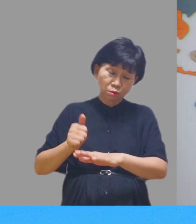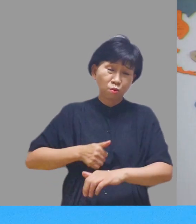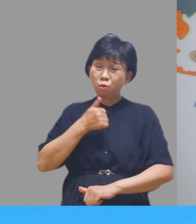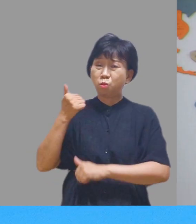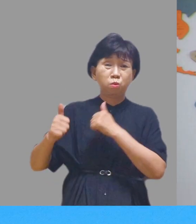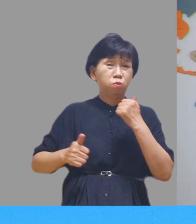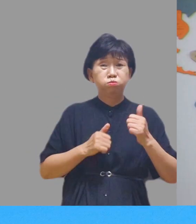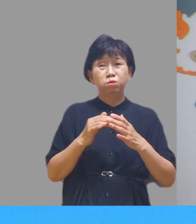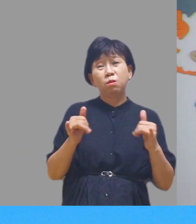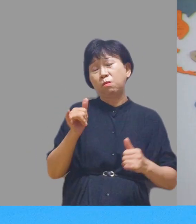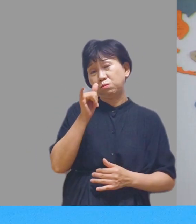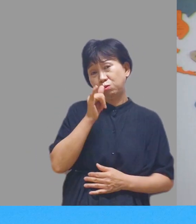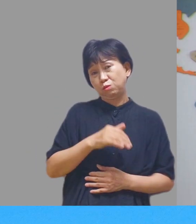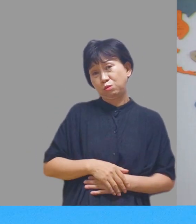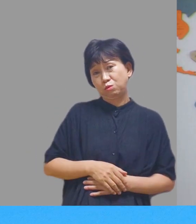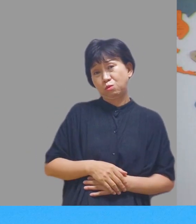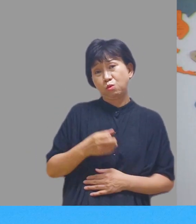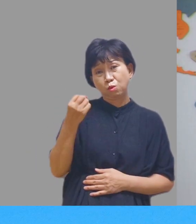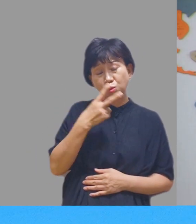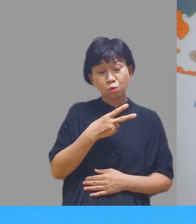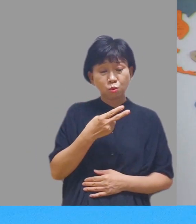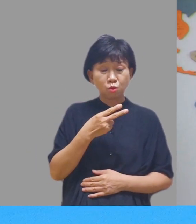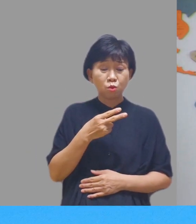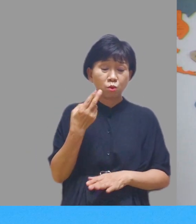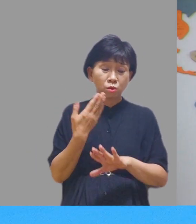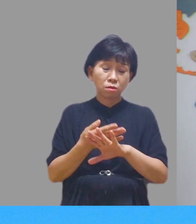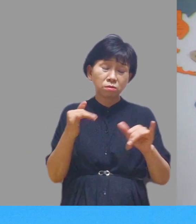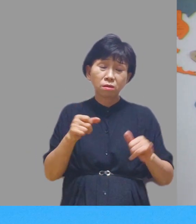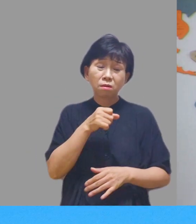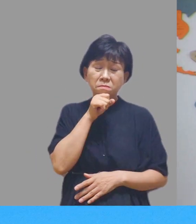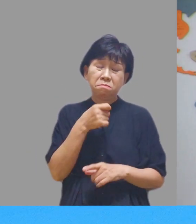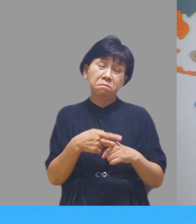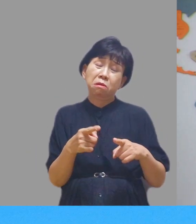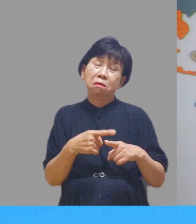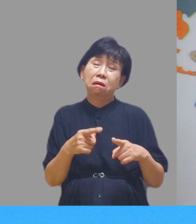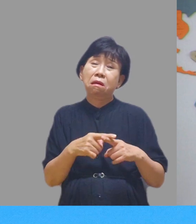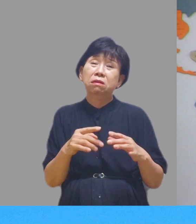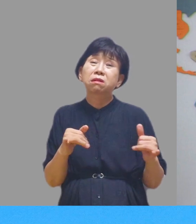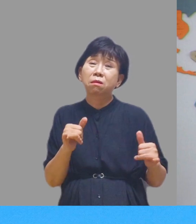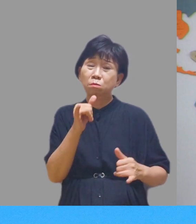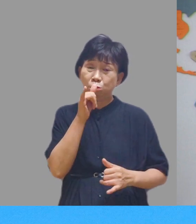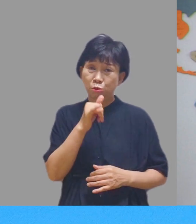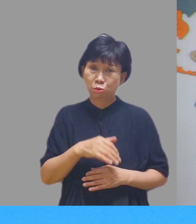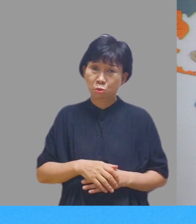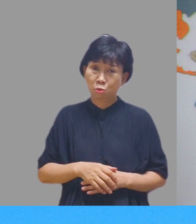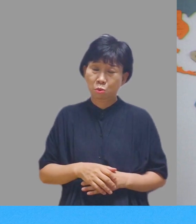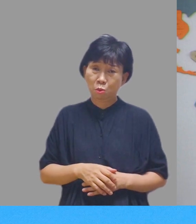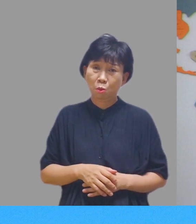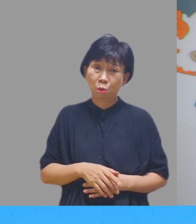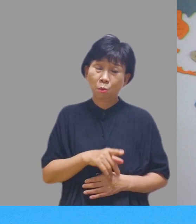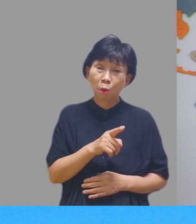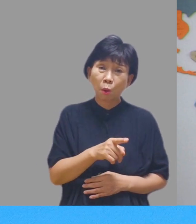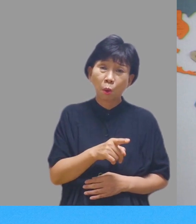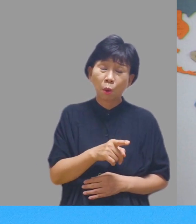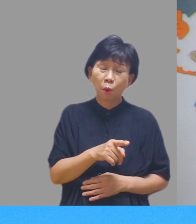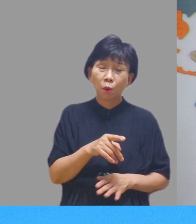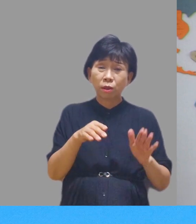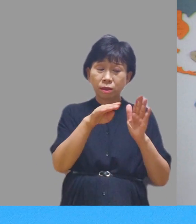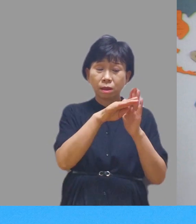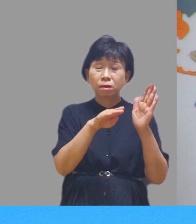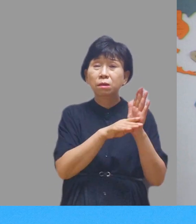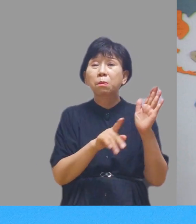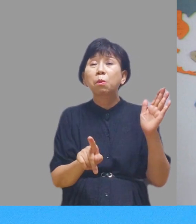교회 다니다가 누군가를 판단하고 정죄하는 분들이 계세요. 여러분, 이런 분들은요, 어느 단계에